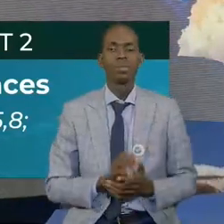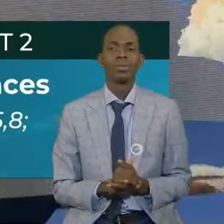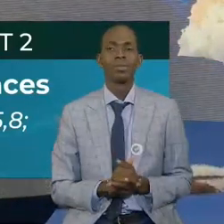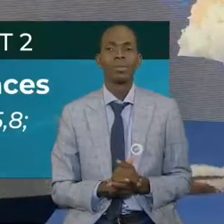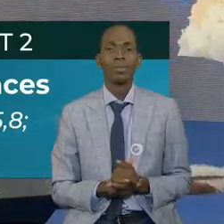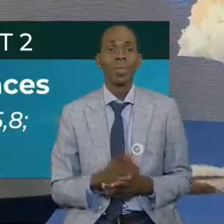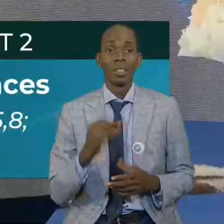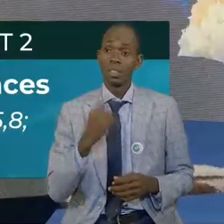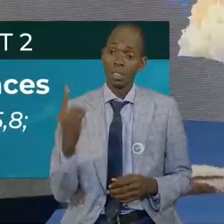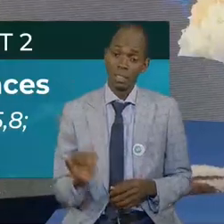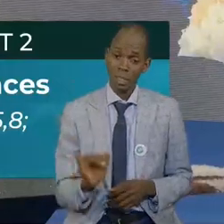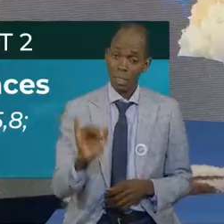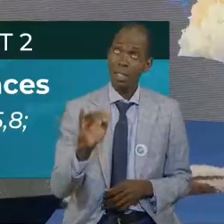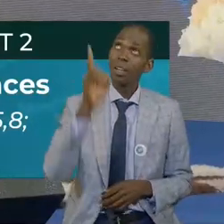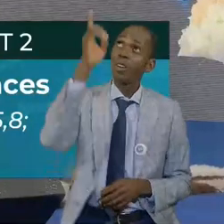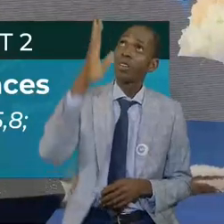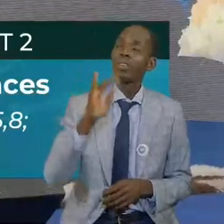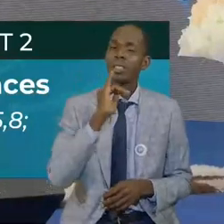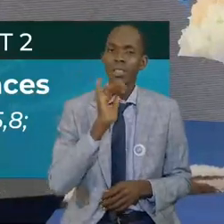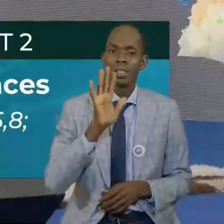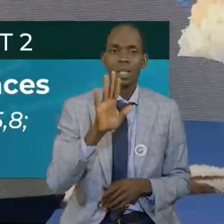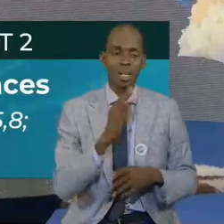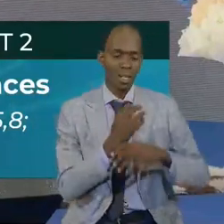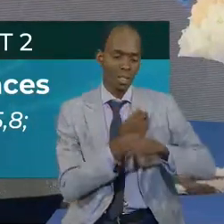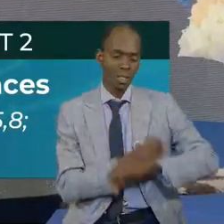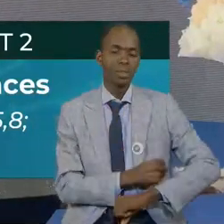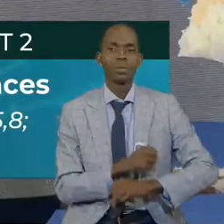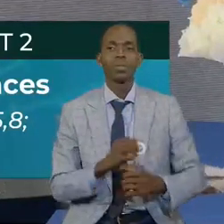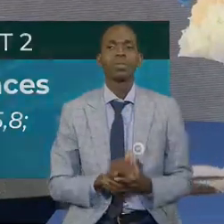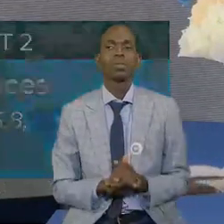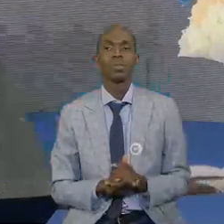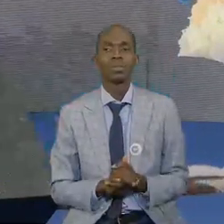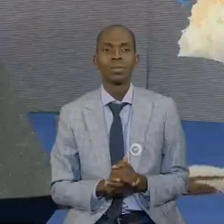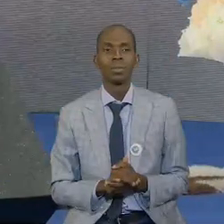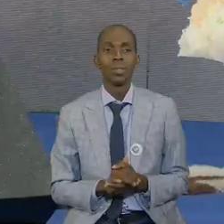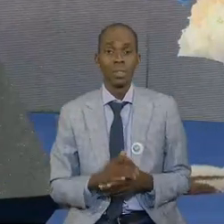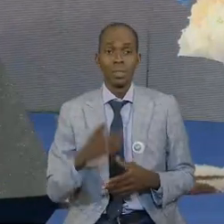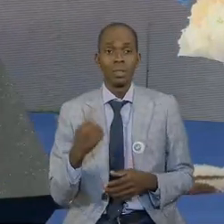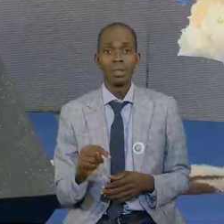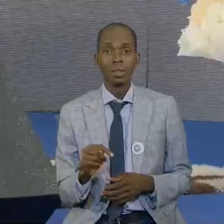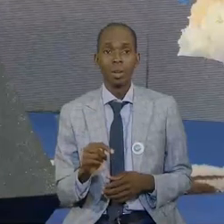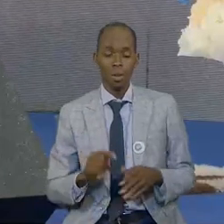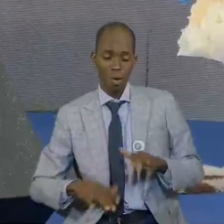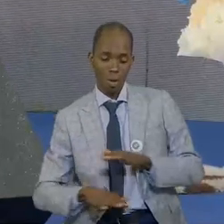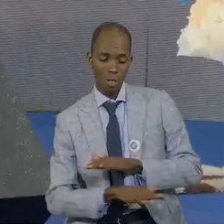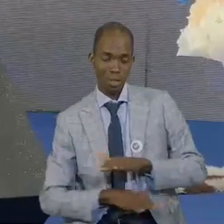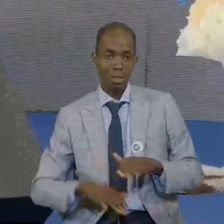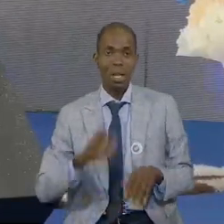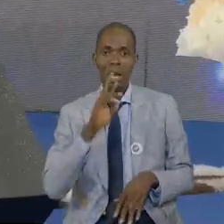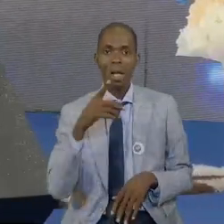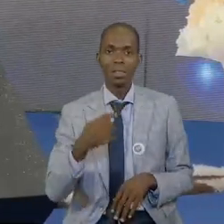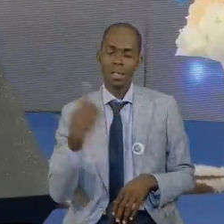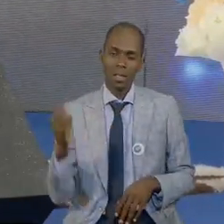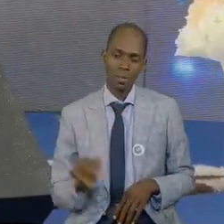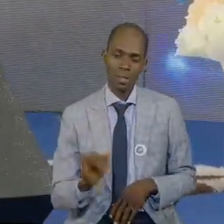The eternal God is thy refuge. Le Dieu d'éternité est ton refuge. The everlast underneath thee are the